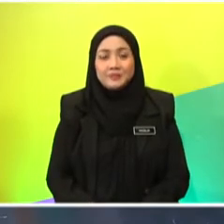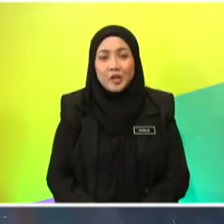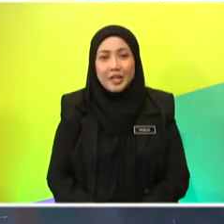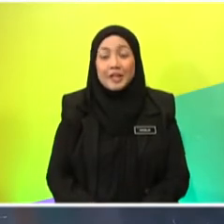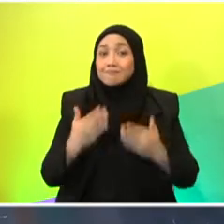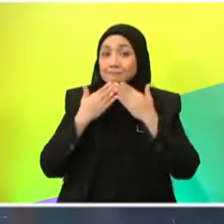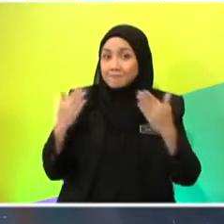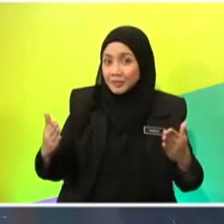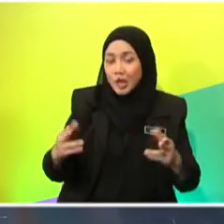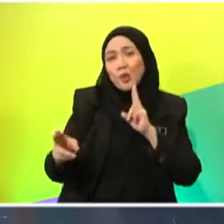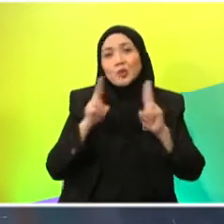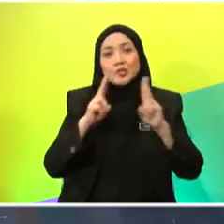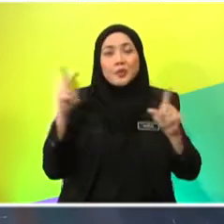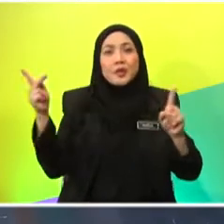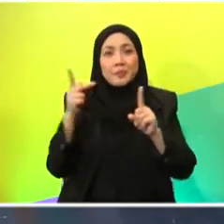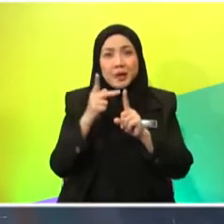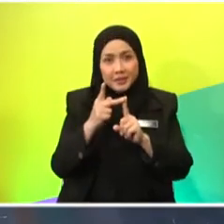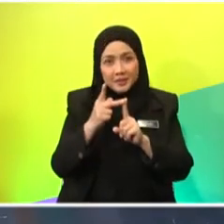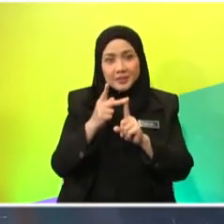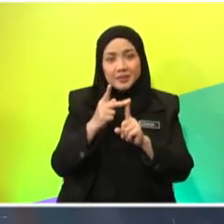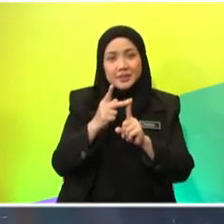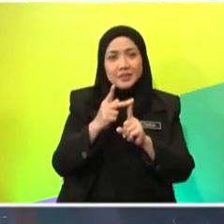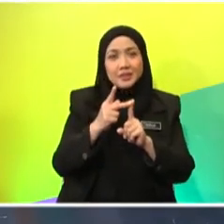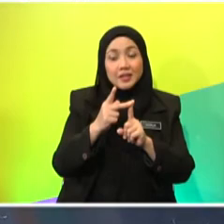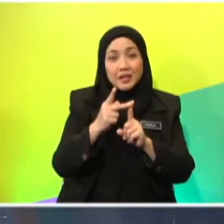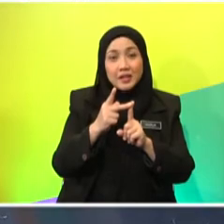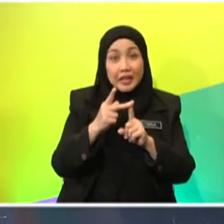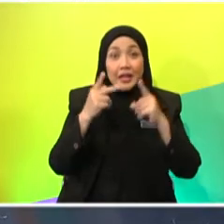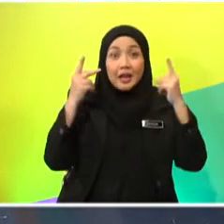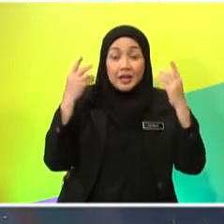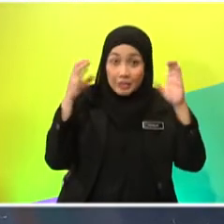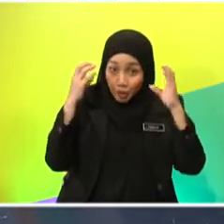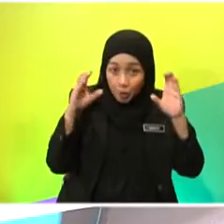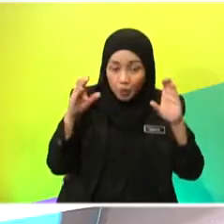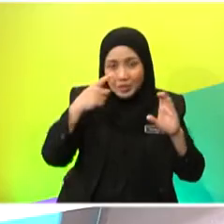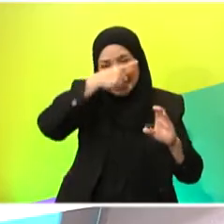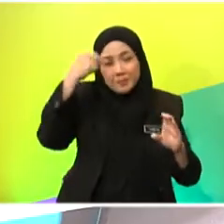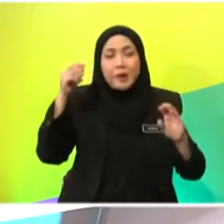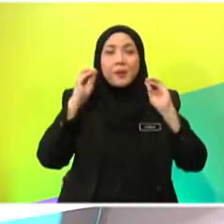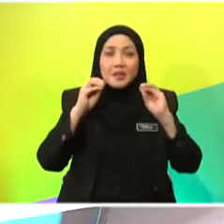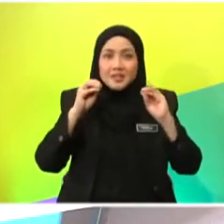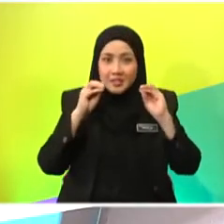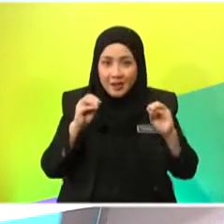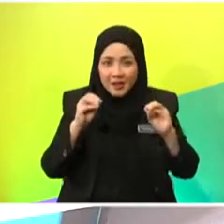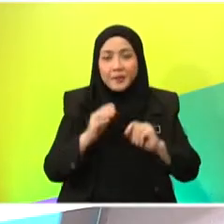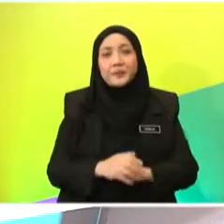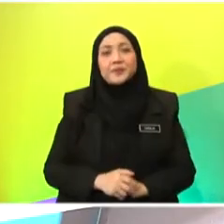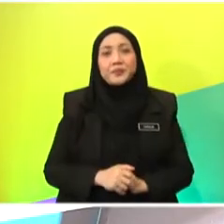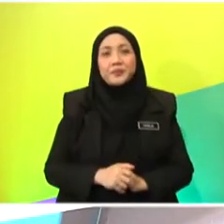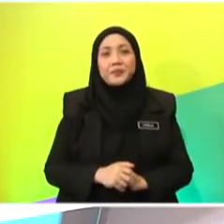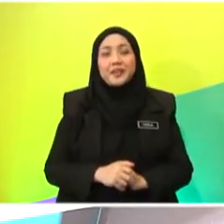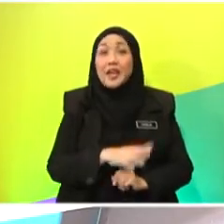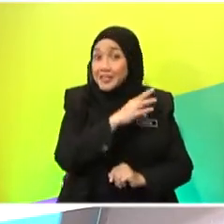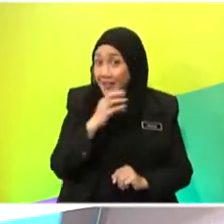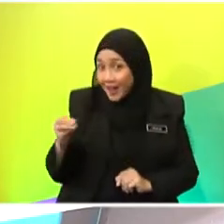kepada chegou a&c guna bagi sayurnya rezeki sempatkan Iman bantu cek gu dengan